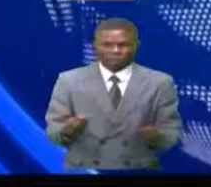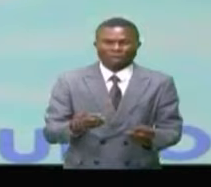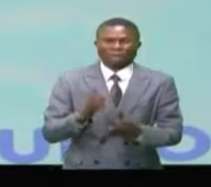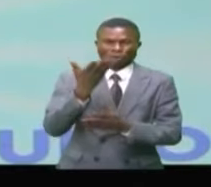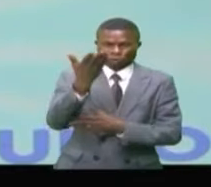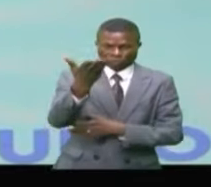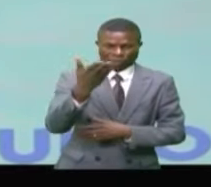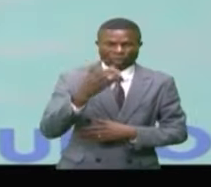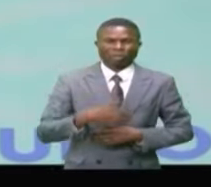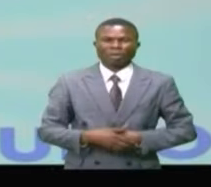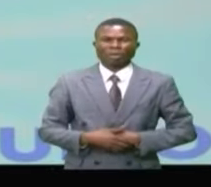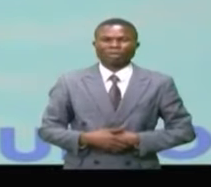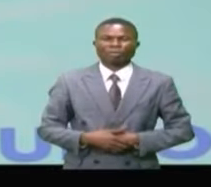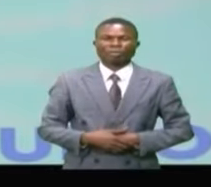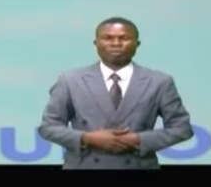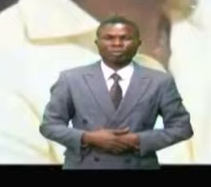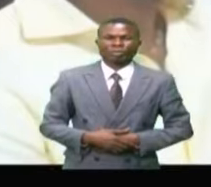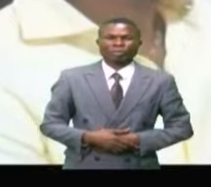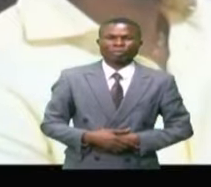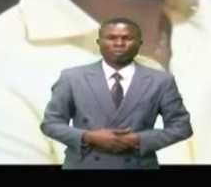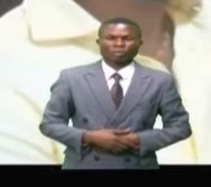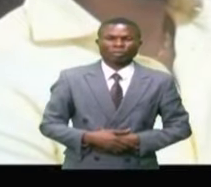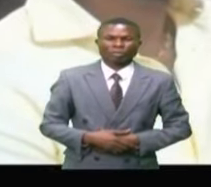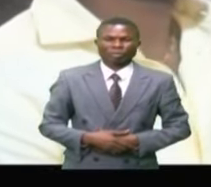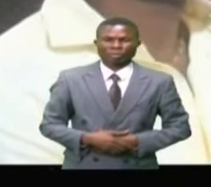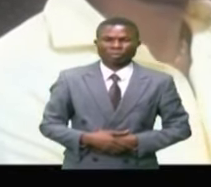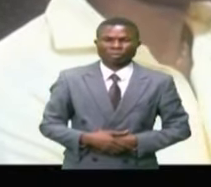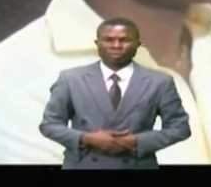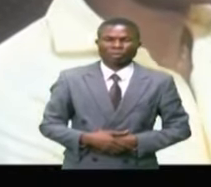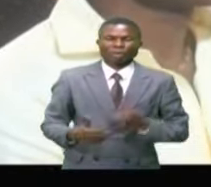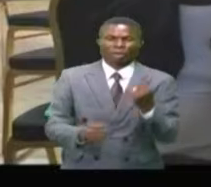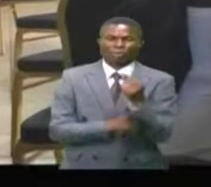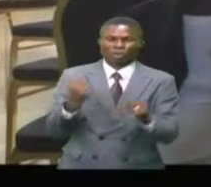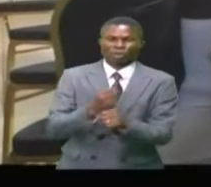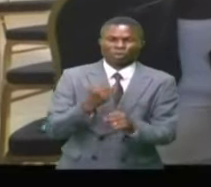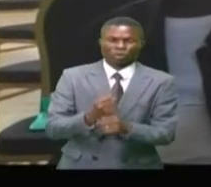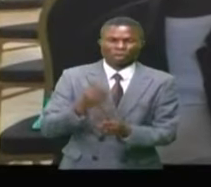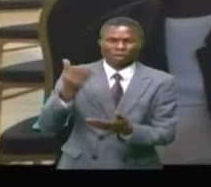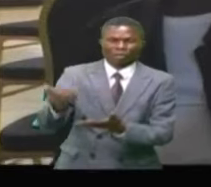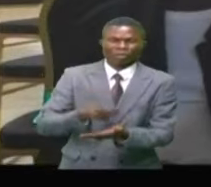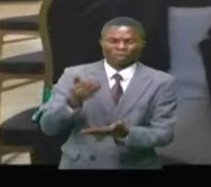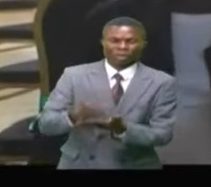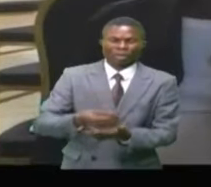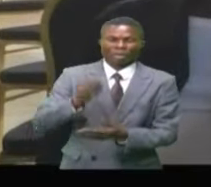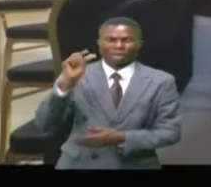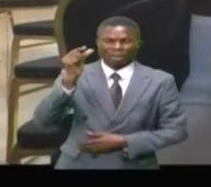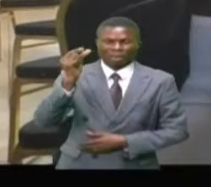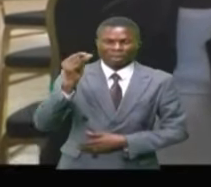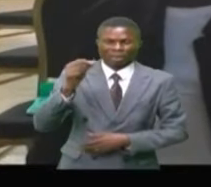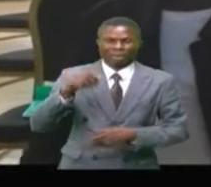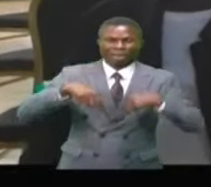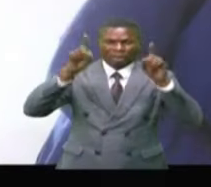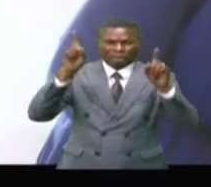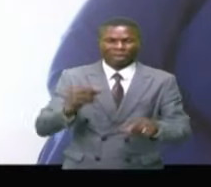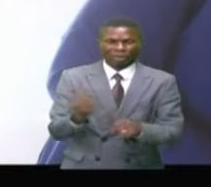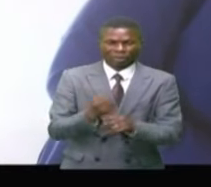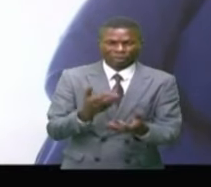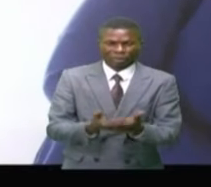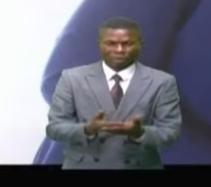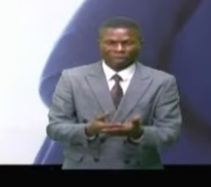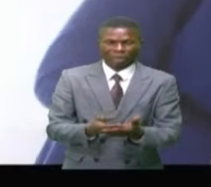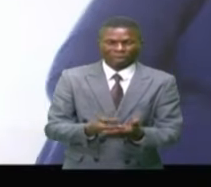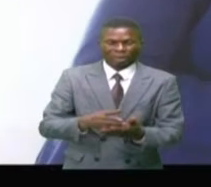reportages. Il ne sera plus question pour les exploitants miniers artisanaux de naviguer à vue dans l'exercice de leur métier